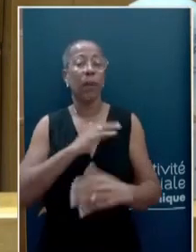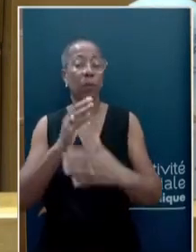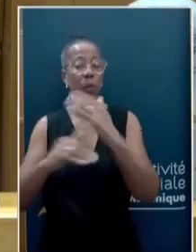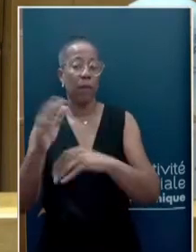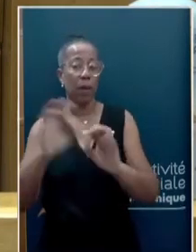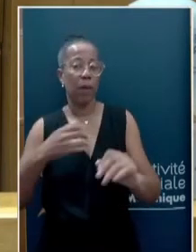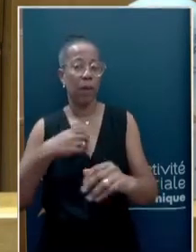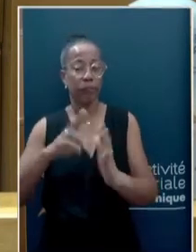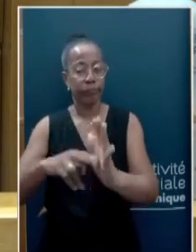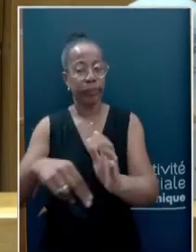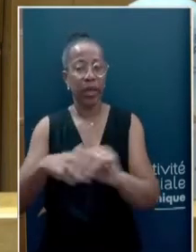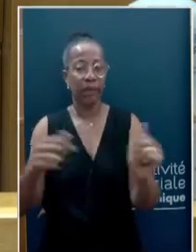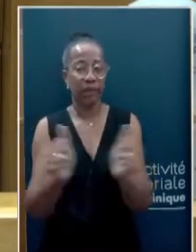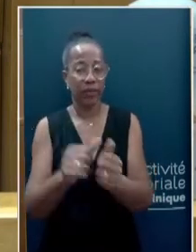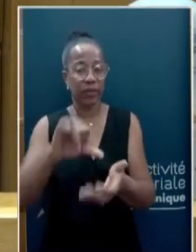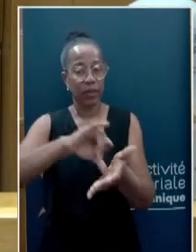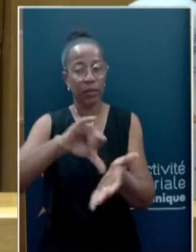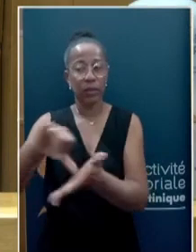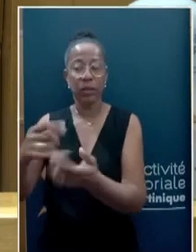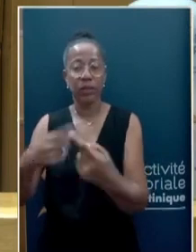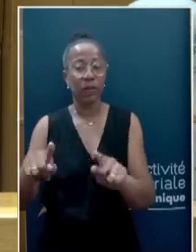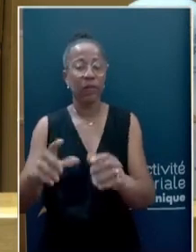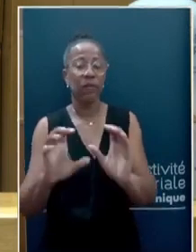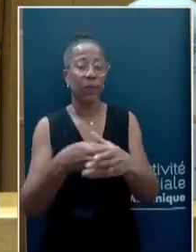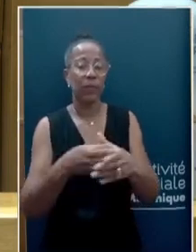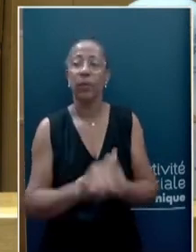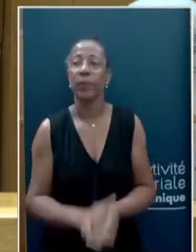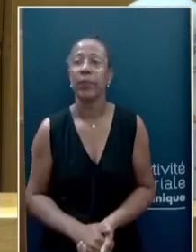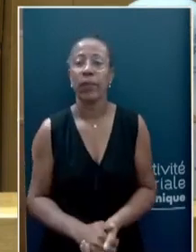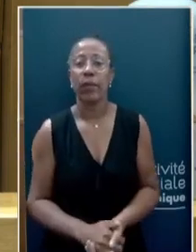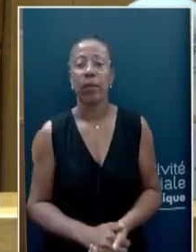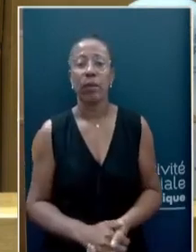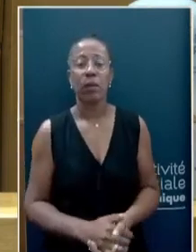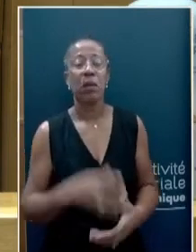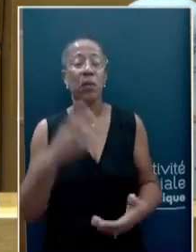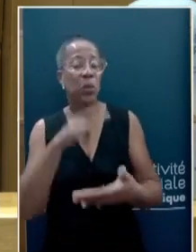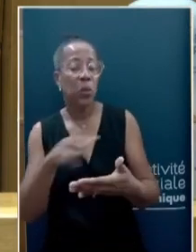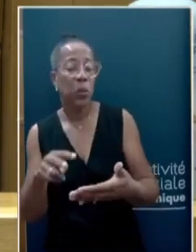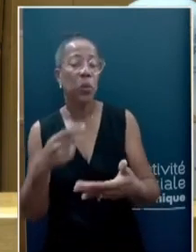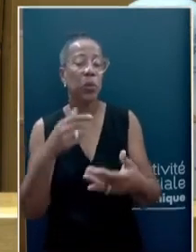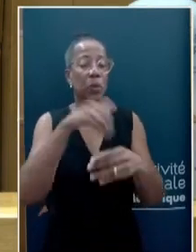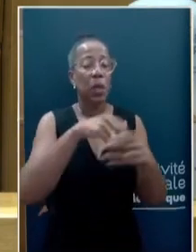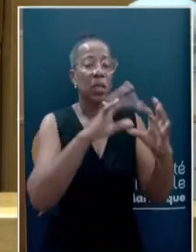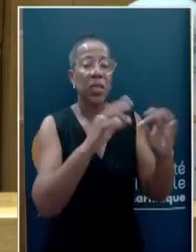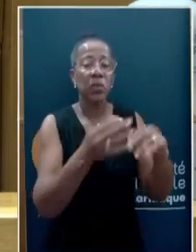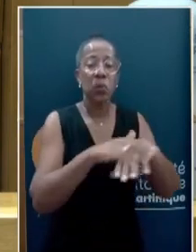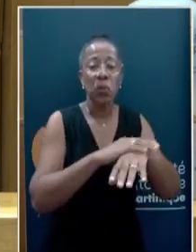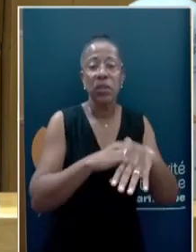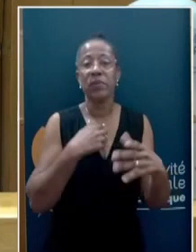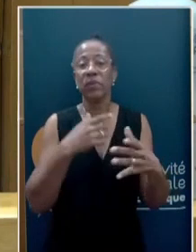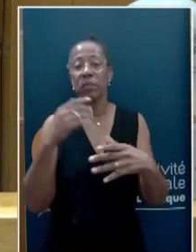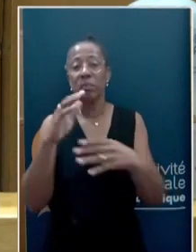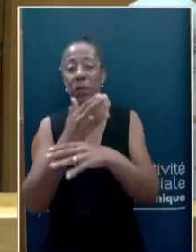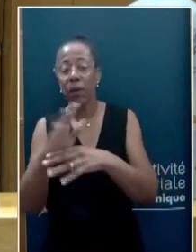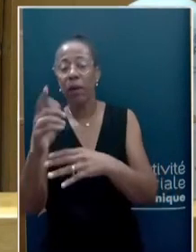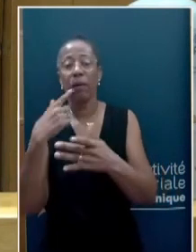formation. Alors j'ai noté dans l'exposé des motifs, vous envisagez de modifier, simplifier la règle